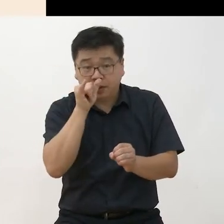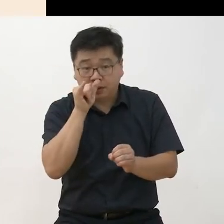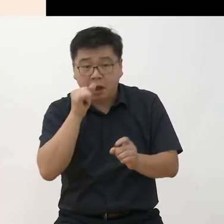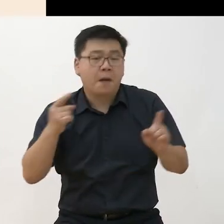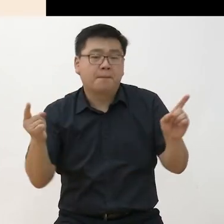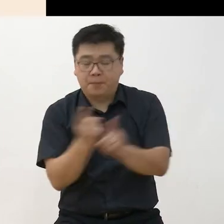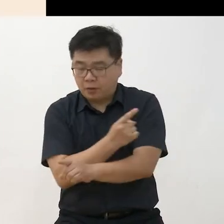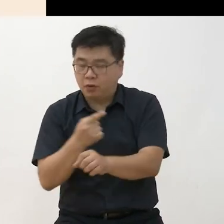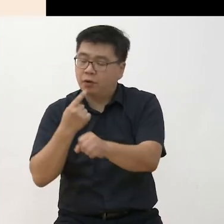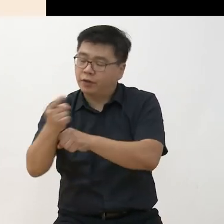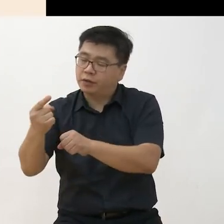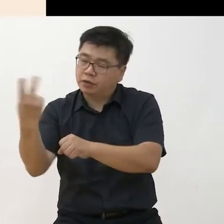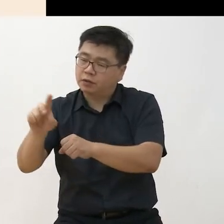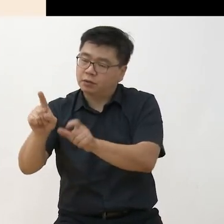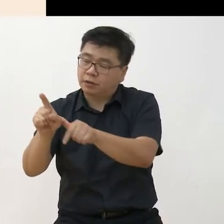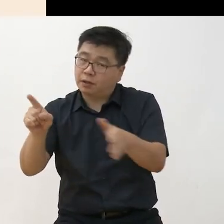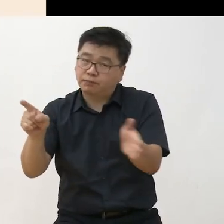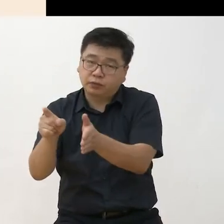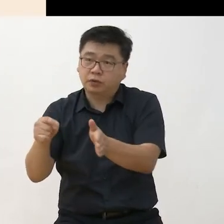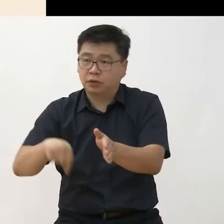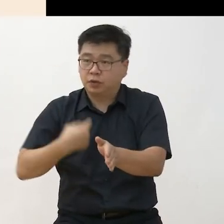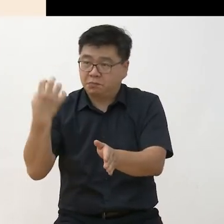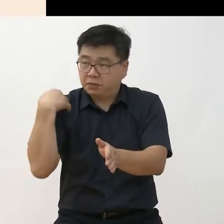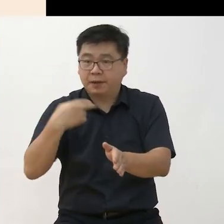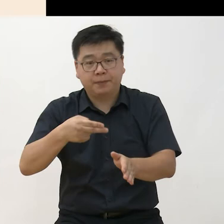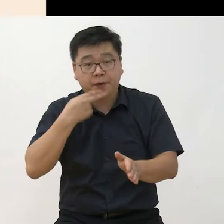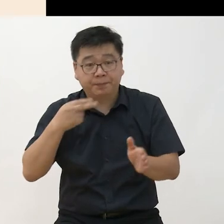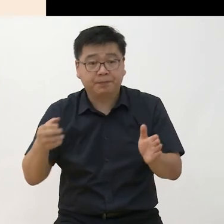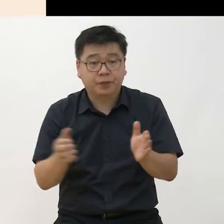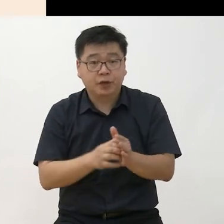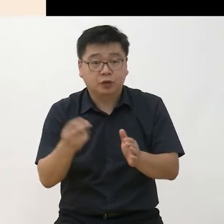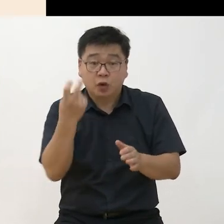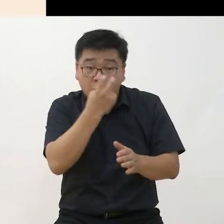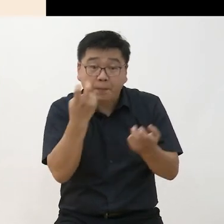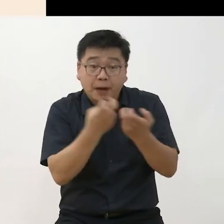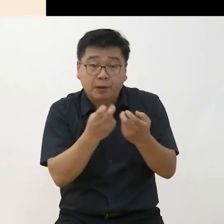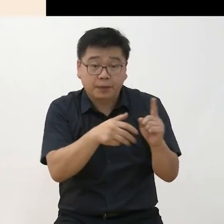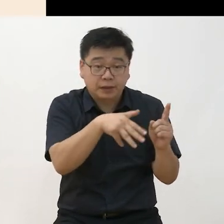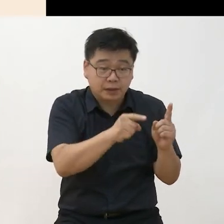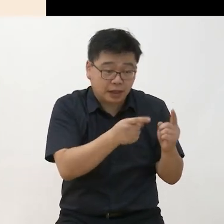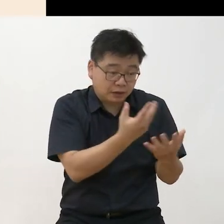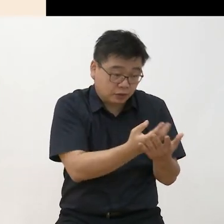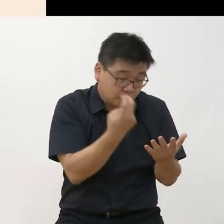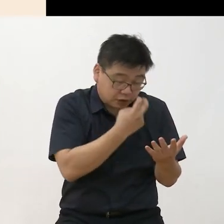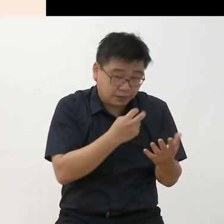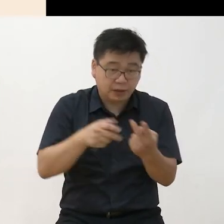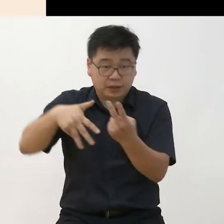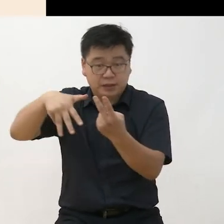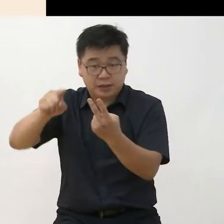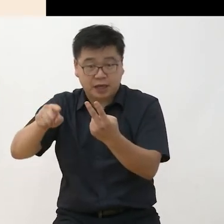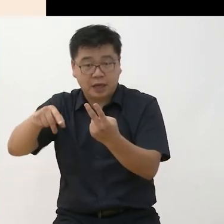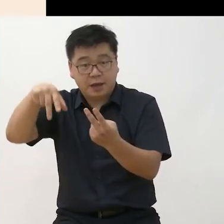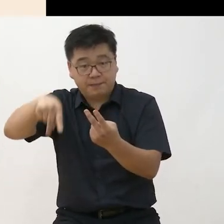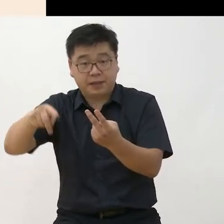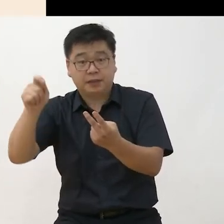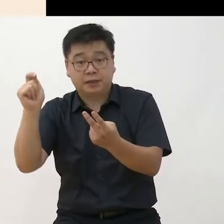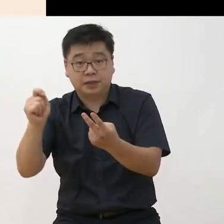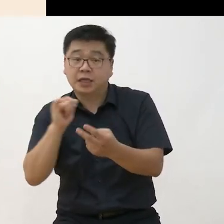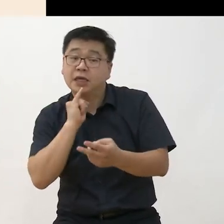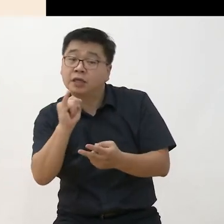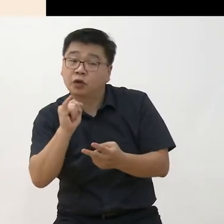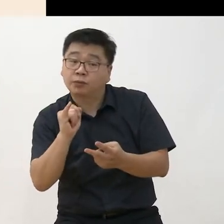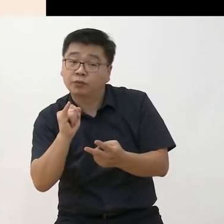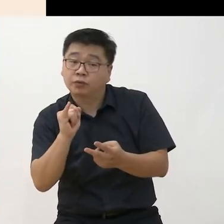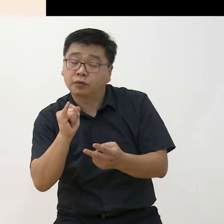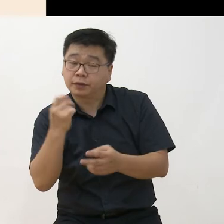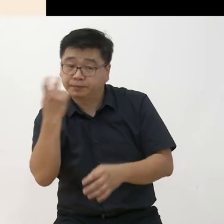21년에 자부담이 없는 사업으로 개선했습니다. 그리고 심의 방법은 1차 서류 심의, 그리고 2차는 PT 및 인터뷰